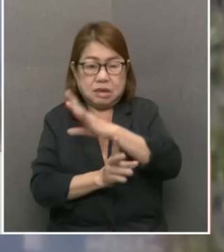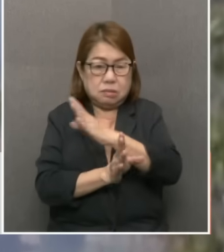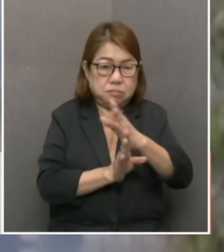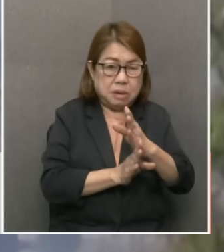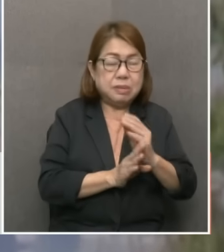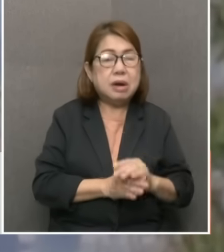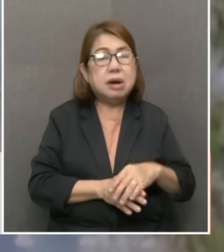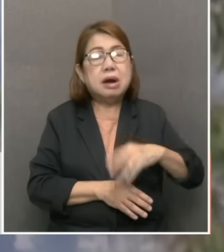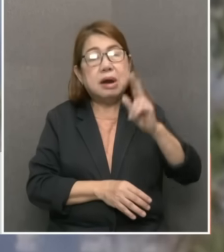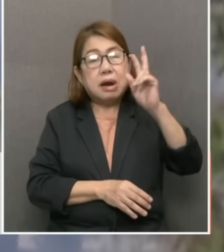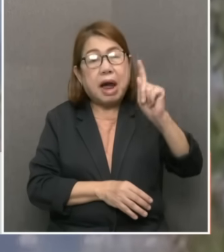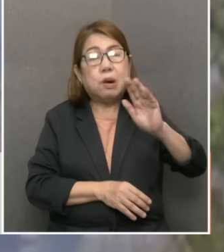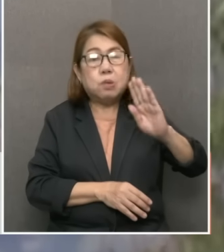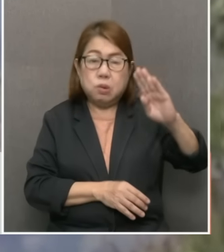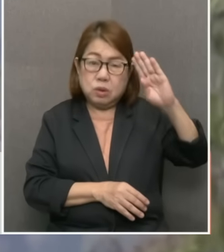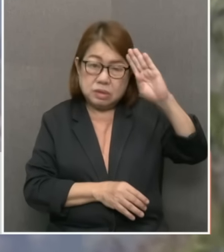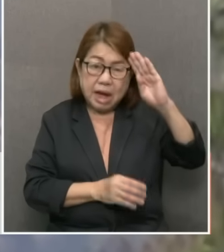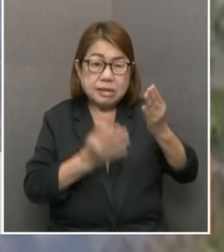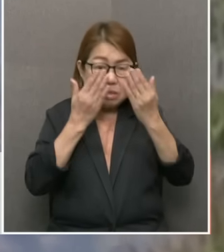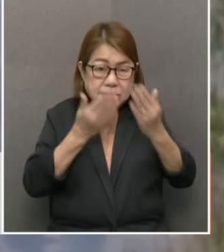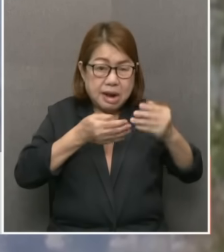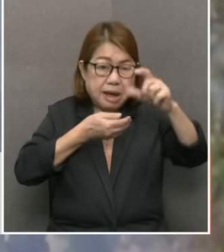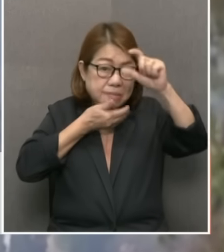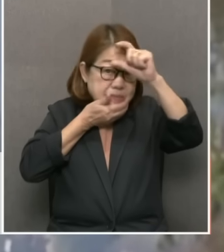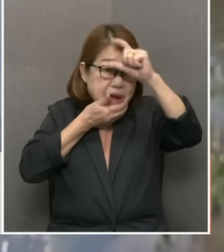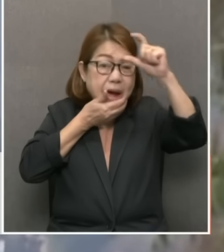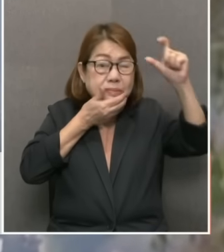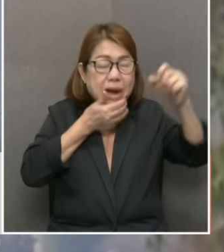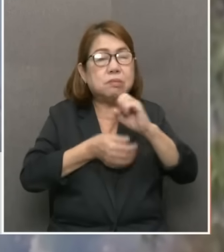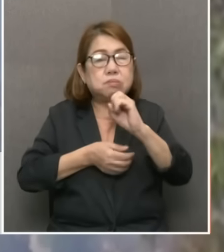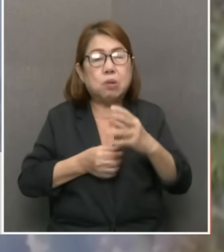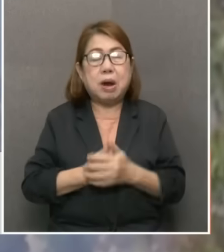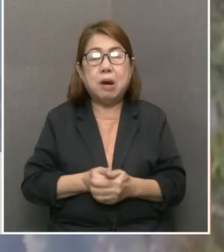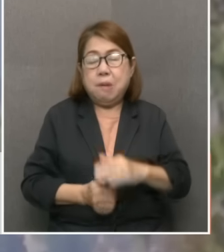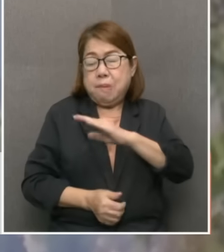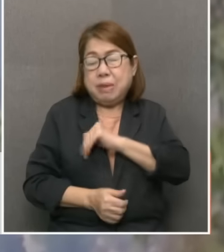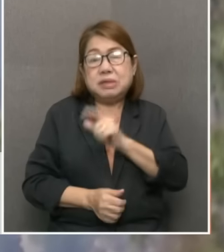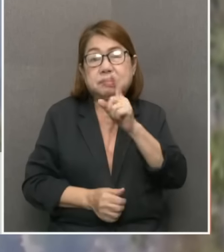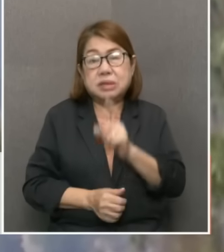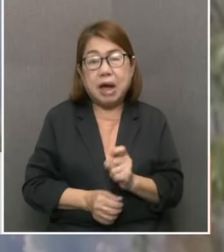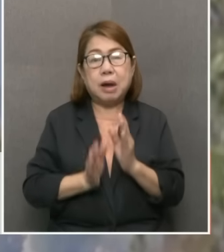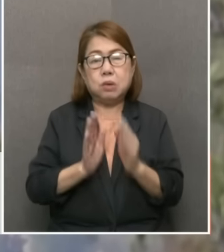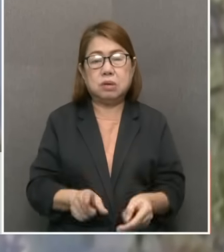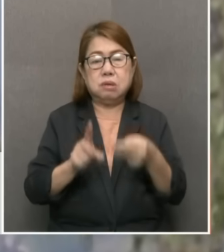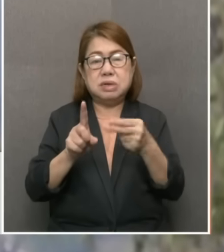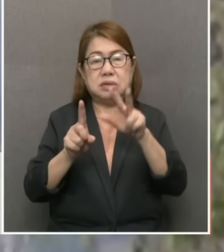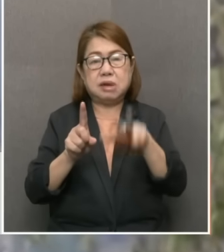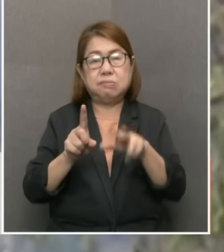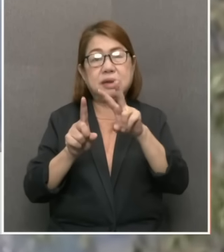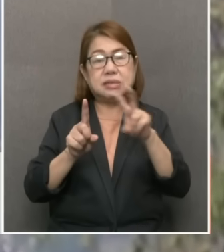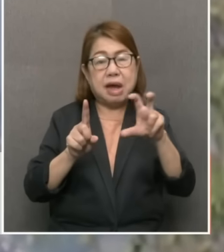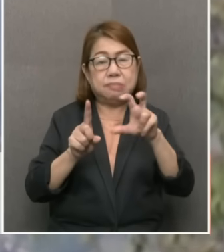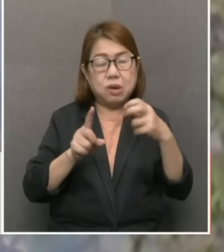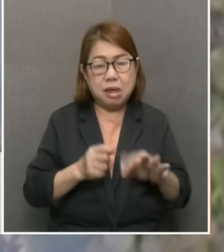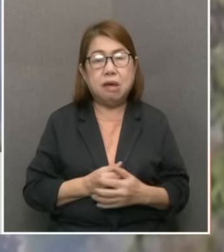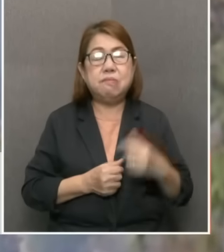าที่ควบคุมโดยฮามาสรายงานยอดผู้เสียชีวิตชาวปาเลสไตน์ราวๆ 13,300 คนในจำนวน